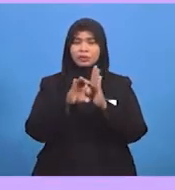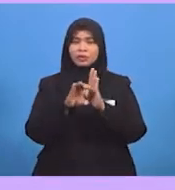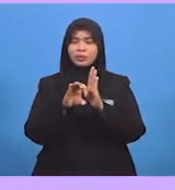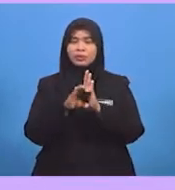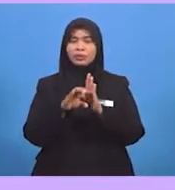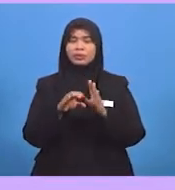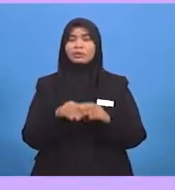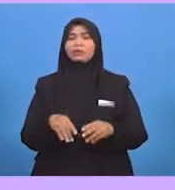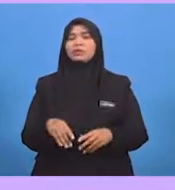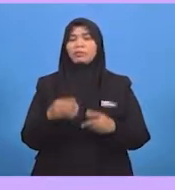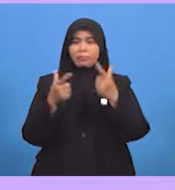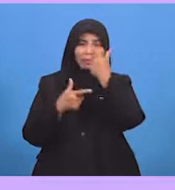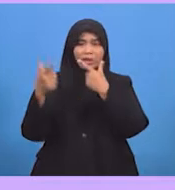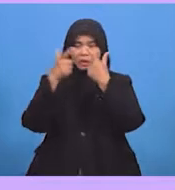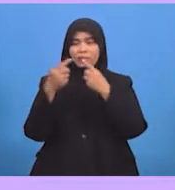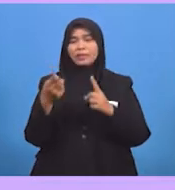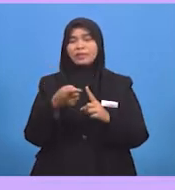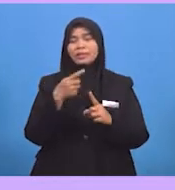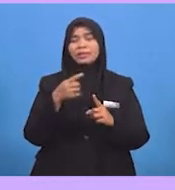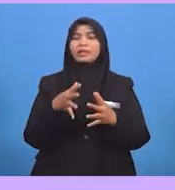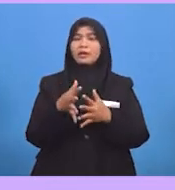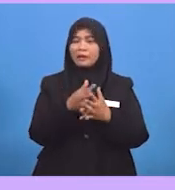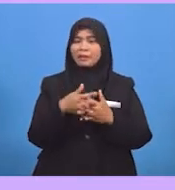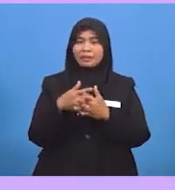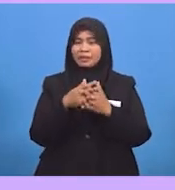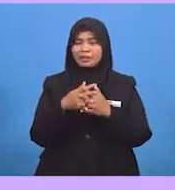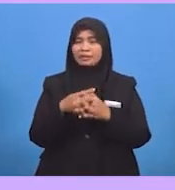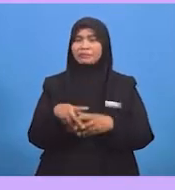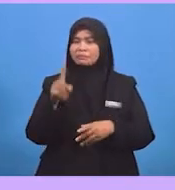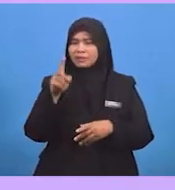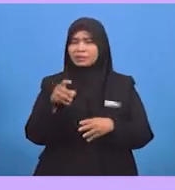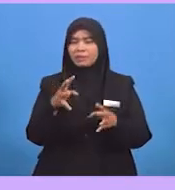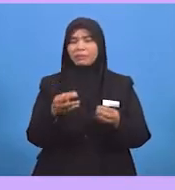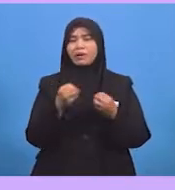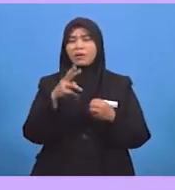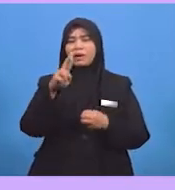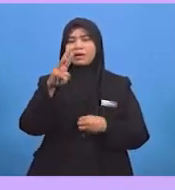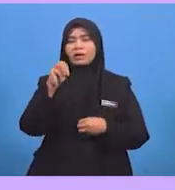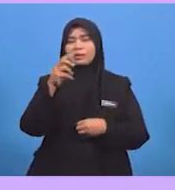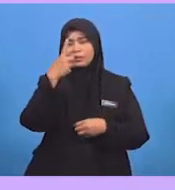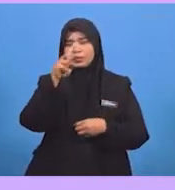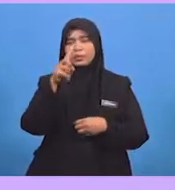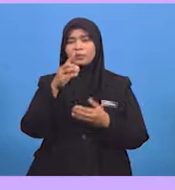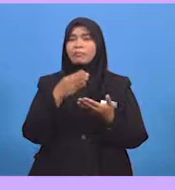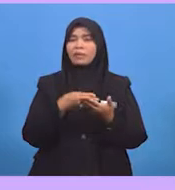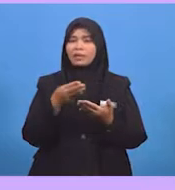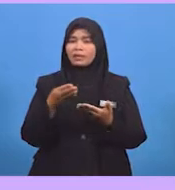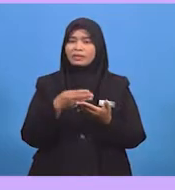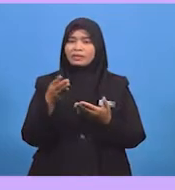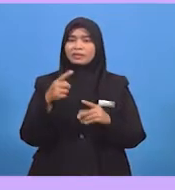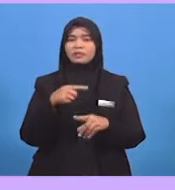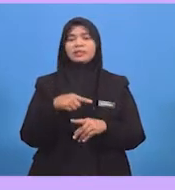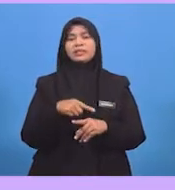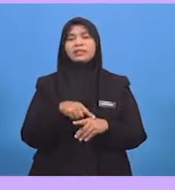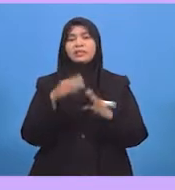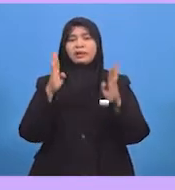Contohnya, pelancong dari Amerika Syarikat memerlukan ringgit Malaysia untuk perbelanjaan mereka. Di